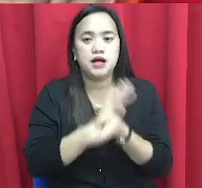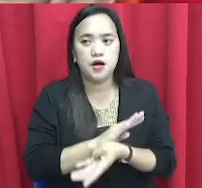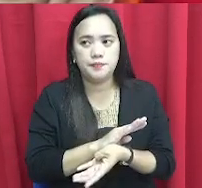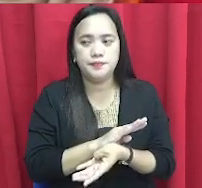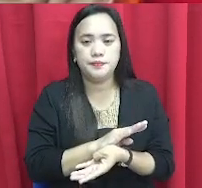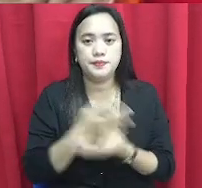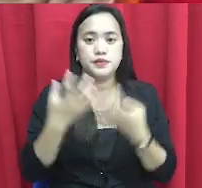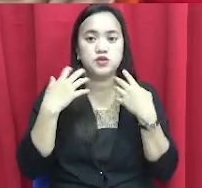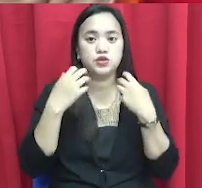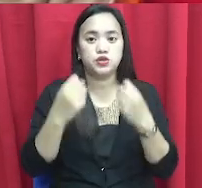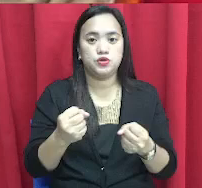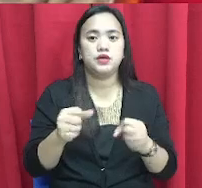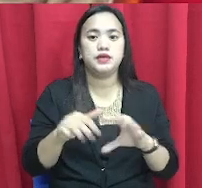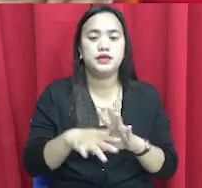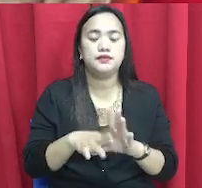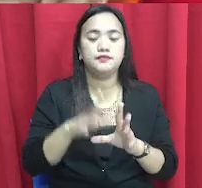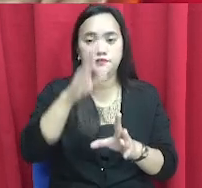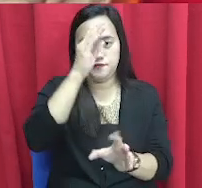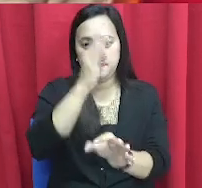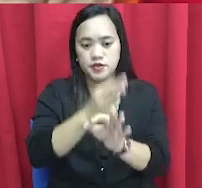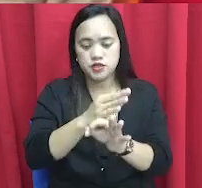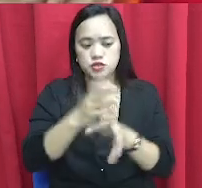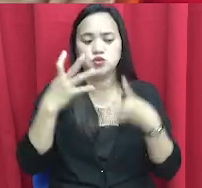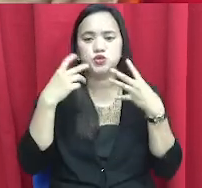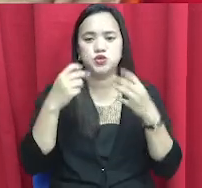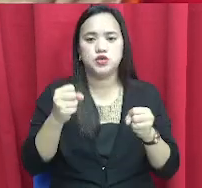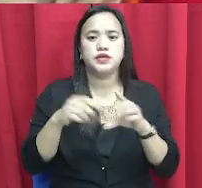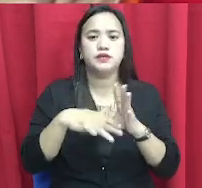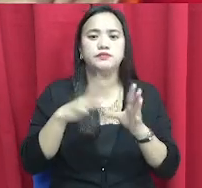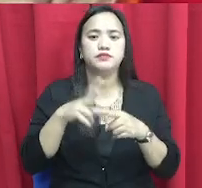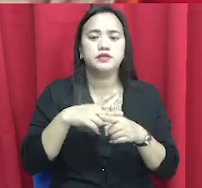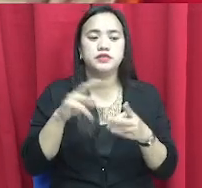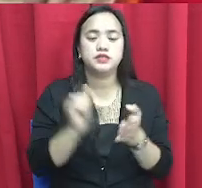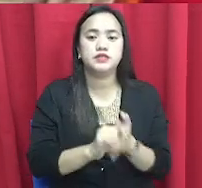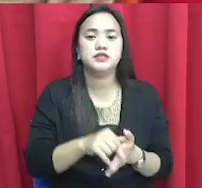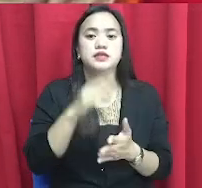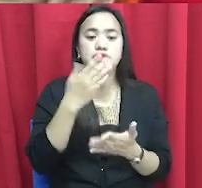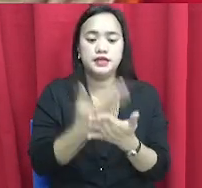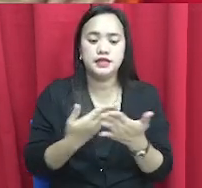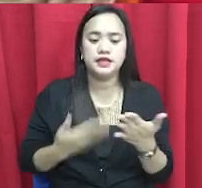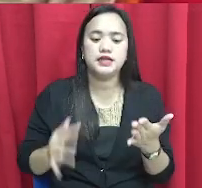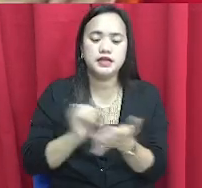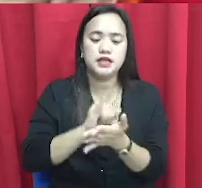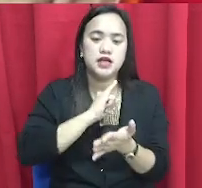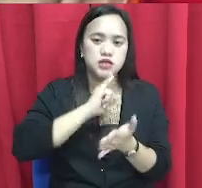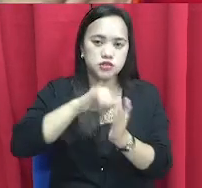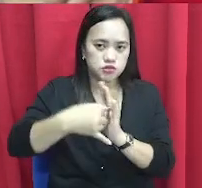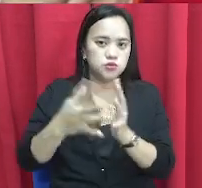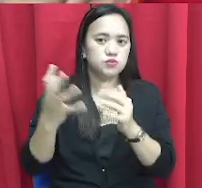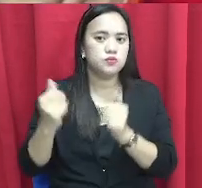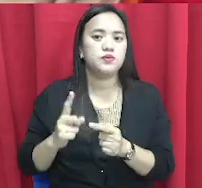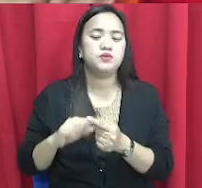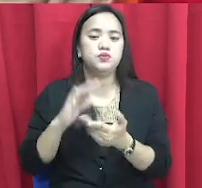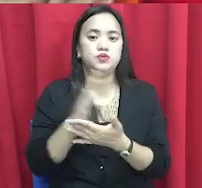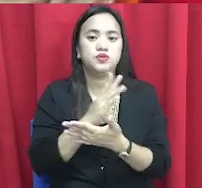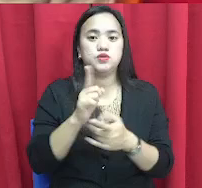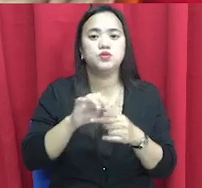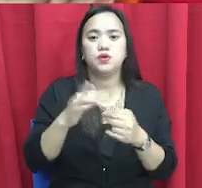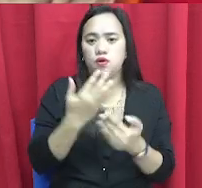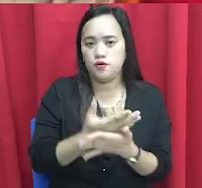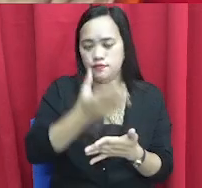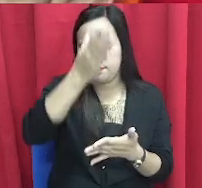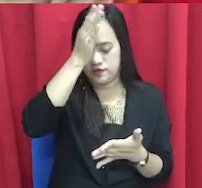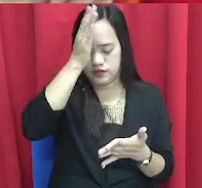sa kanilang pananampalataya Ay siya rin pong bagay na Nais po naming ibahagi po sa atin lalo na sa mga fathers